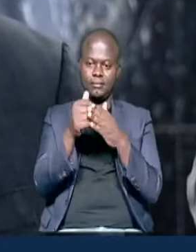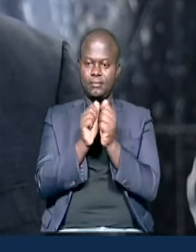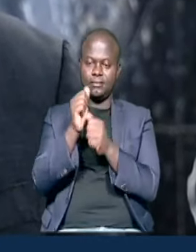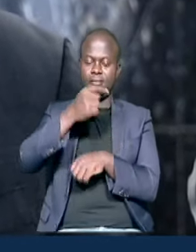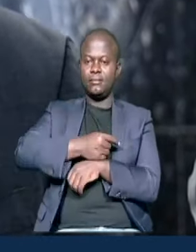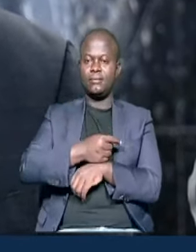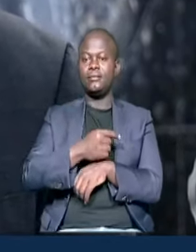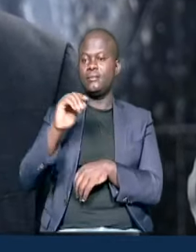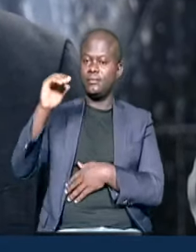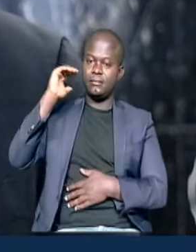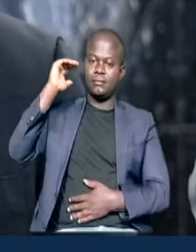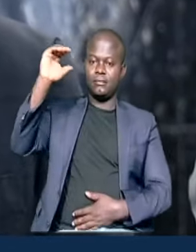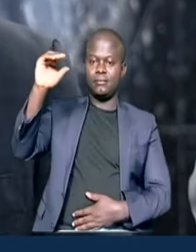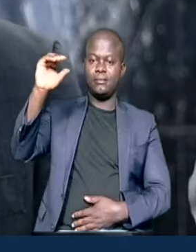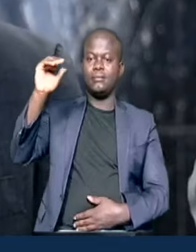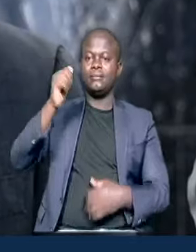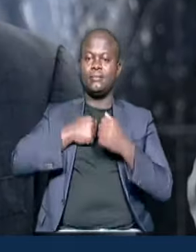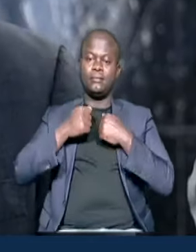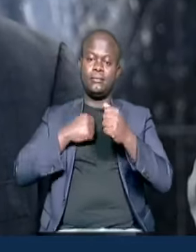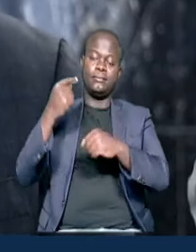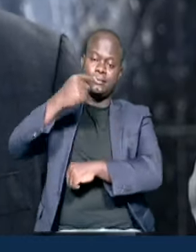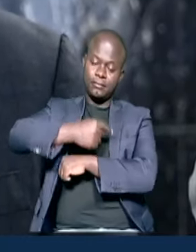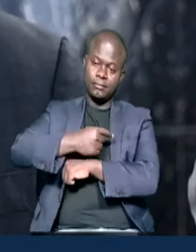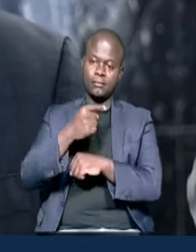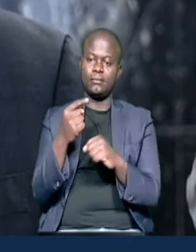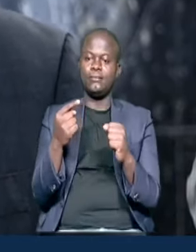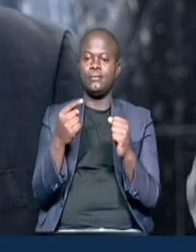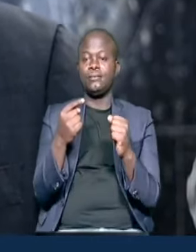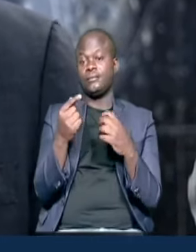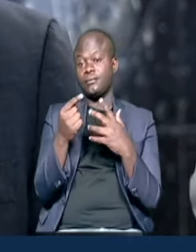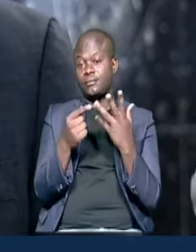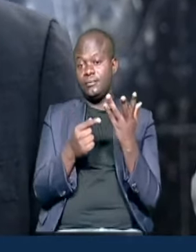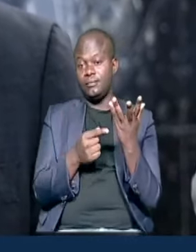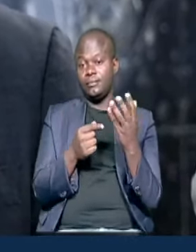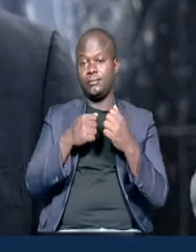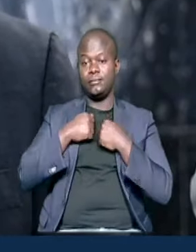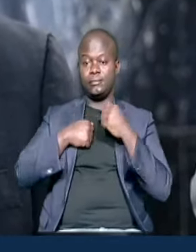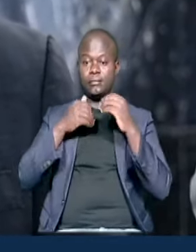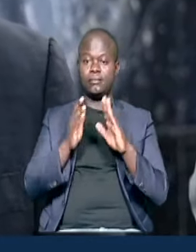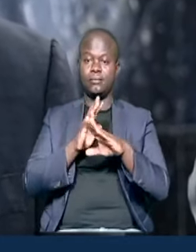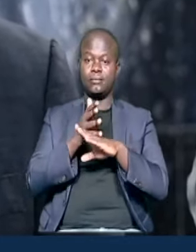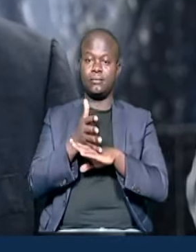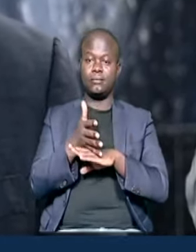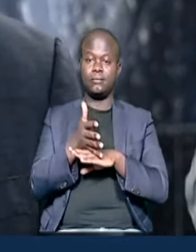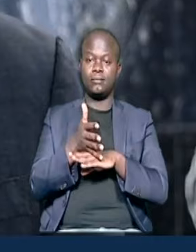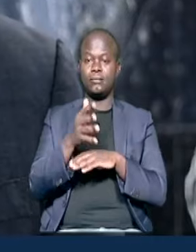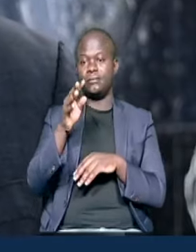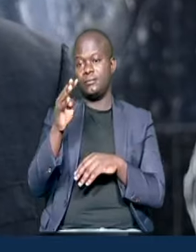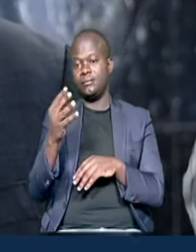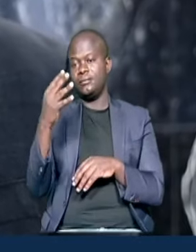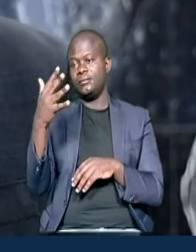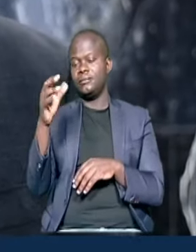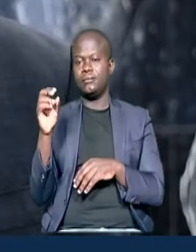umunsi nyamukuru umunsi wa Rwanda Day aho abanyarwanda basaga